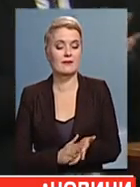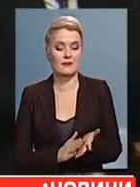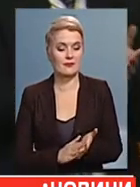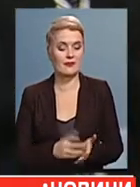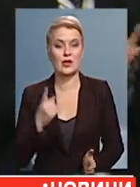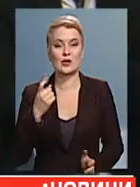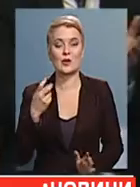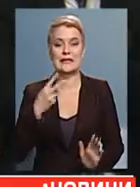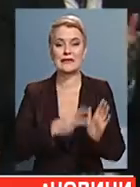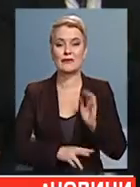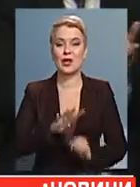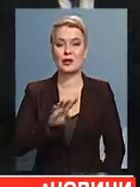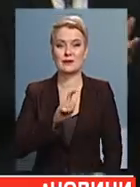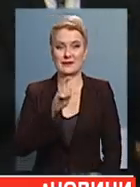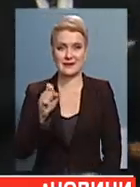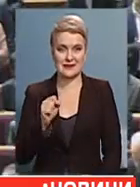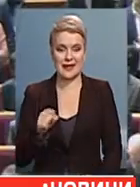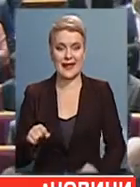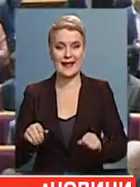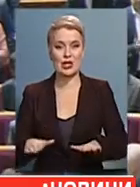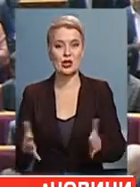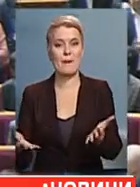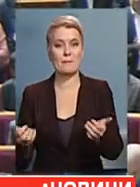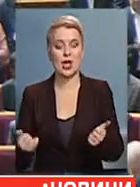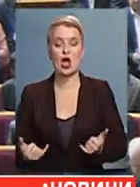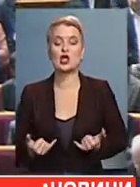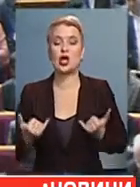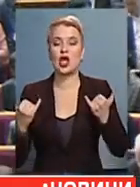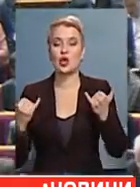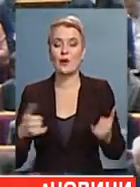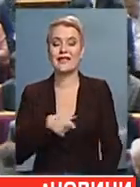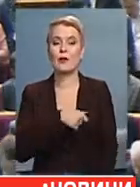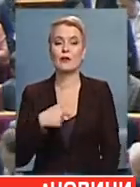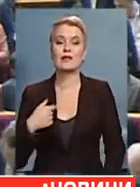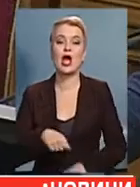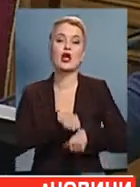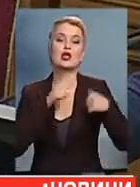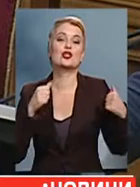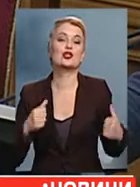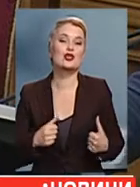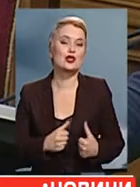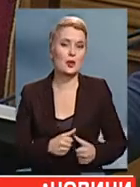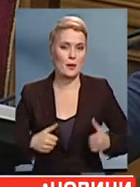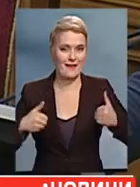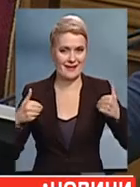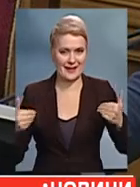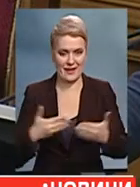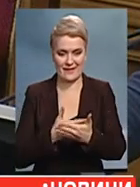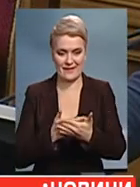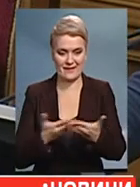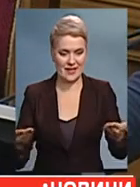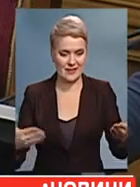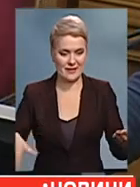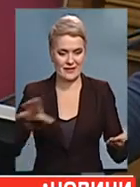174 за. Рішення прийняте. Шановні народні депутати, я щиро вітаю нас усіх. Ця напружена безсонна